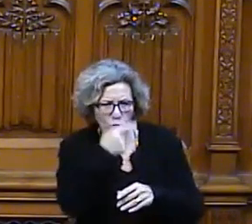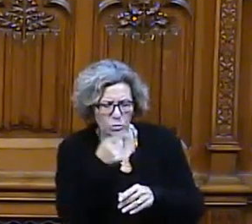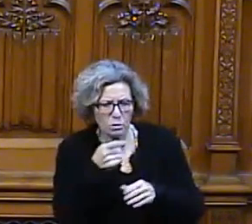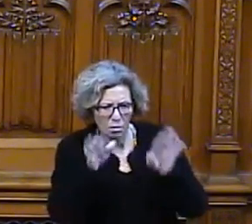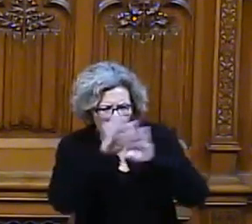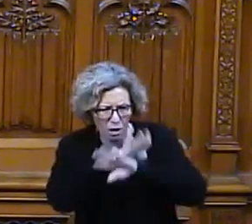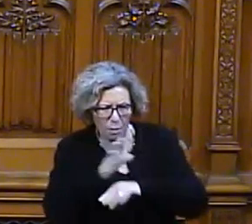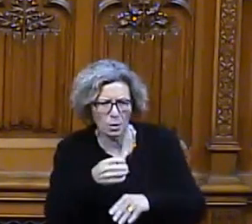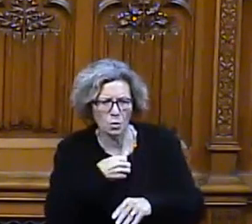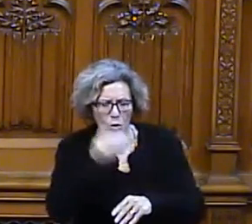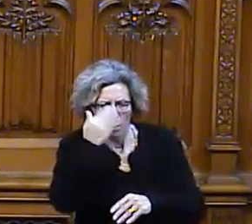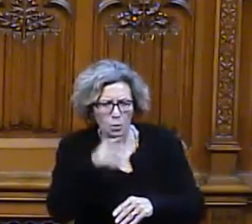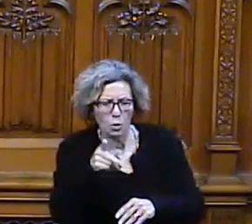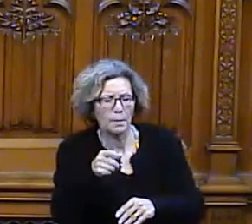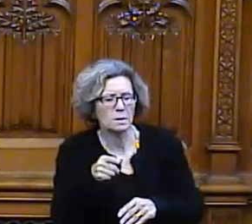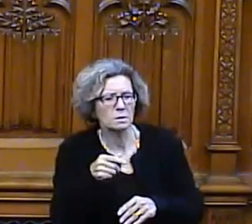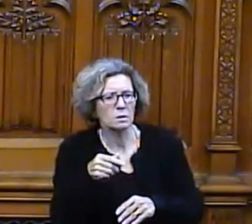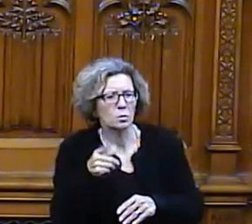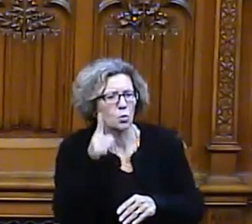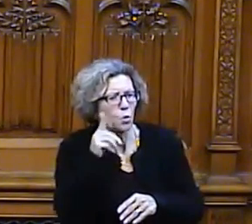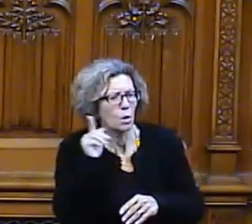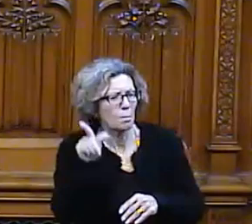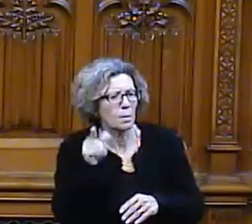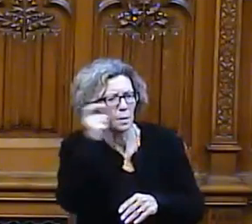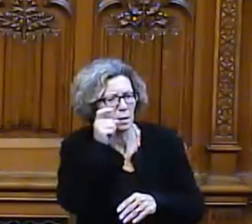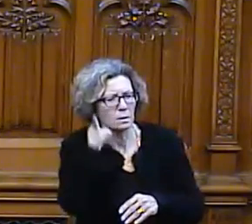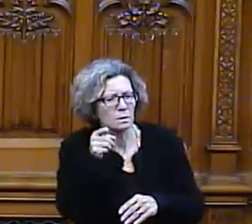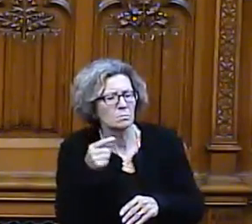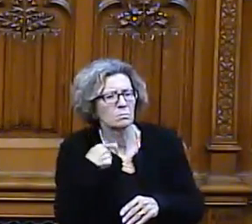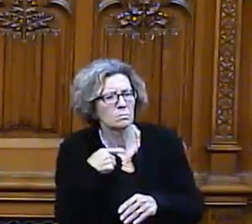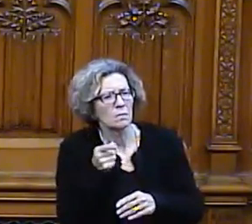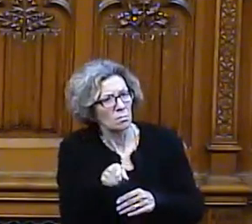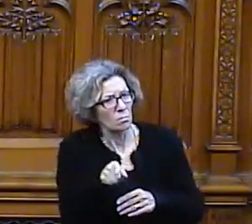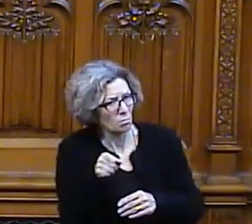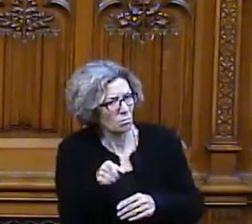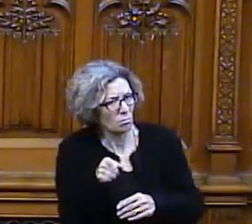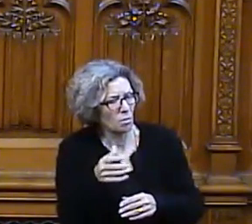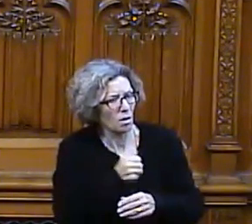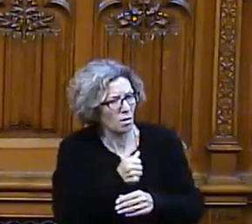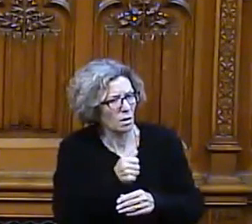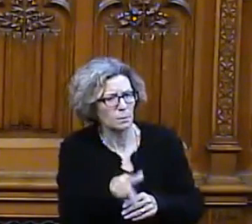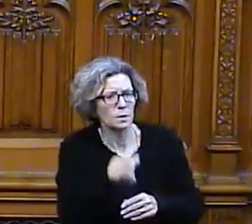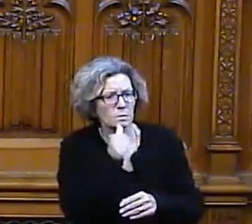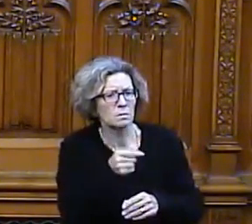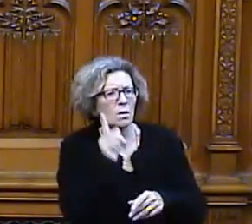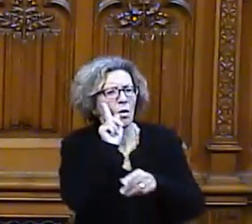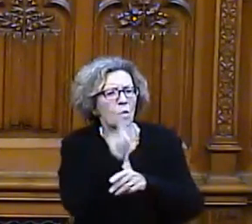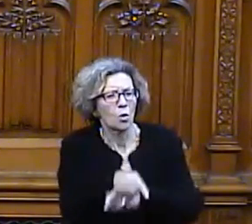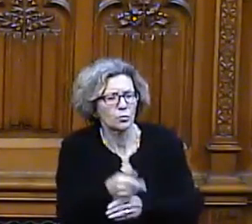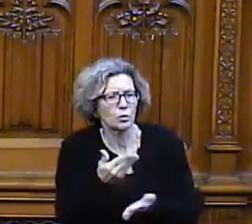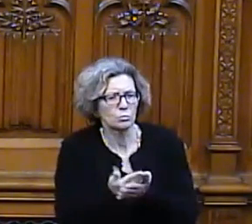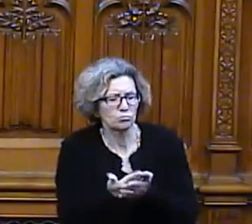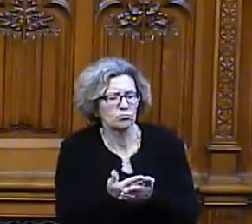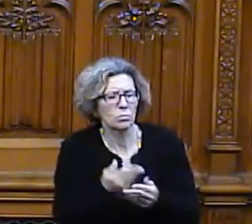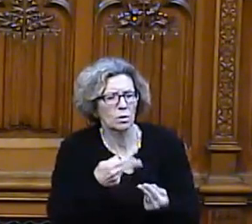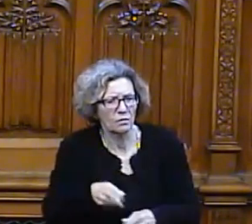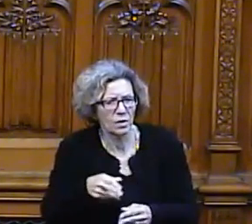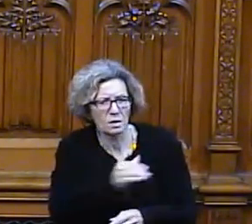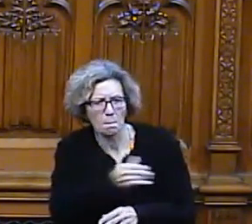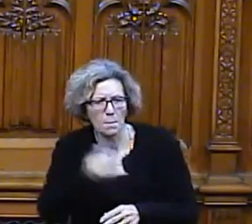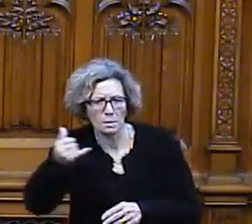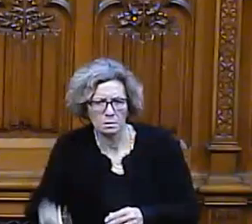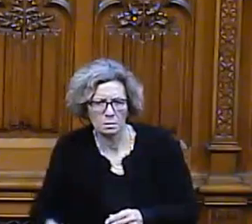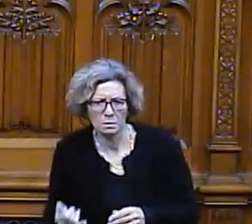Abend Bürgermeister Häupl gemeint hat, ich werte das Ergebnis nicht als Auftrag, so weiterzumachen wie bisher.